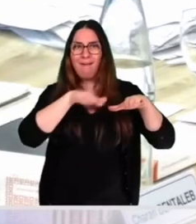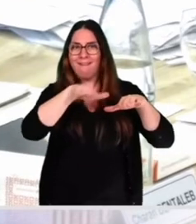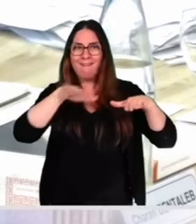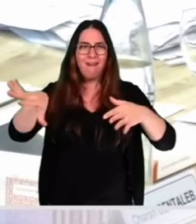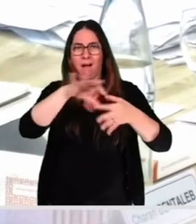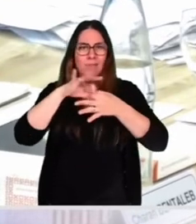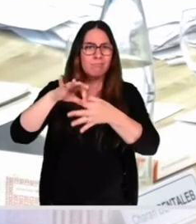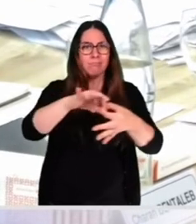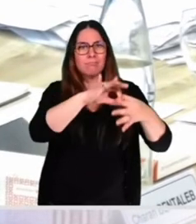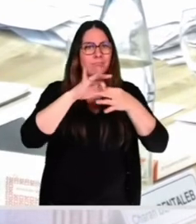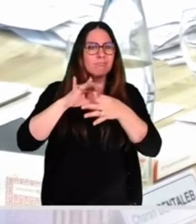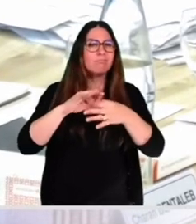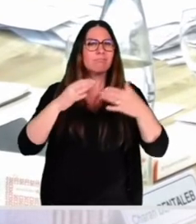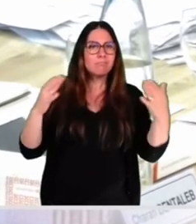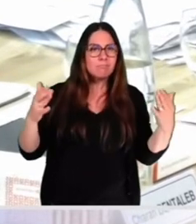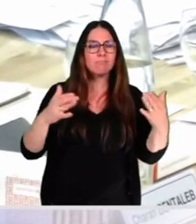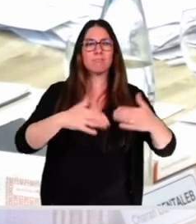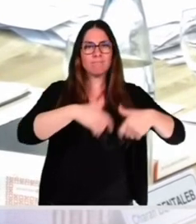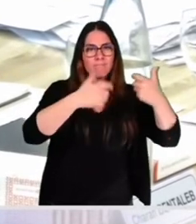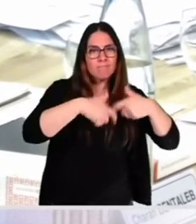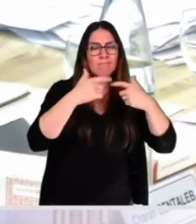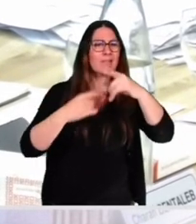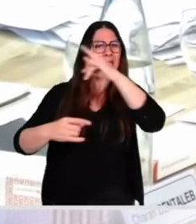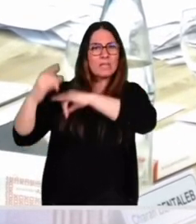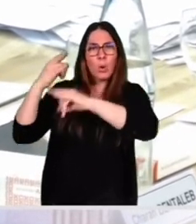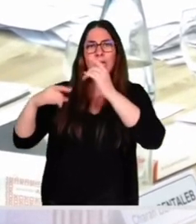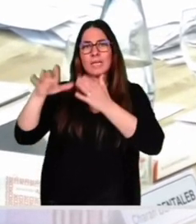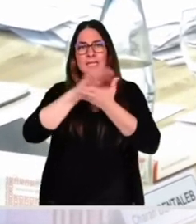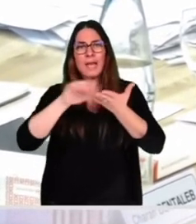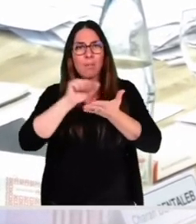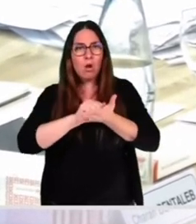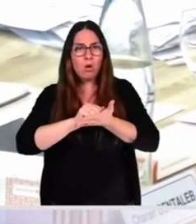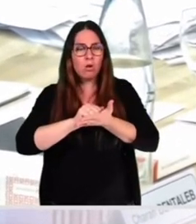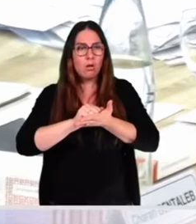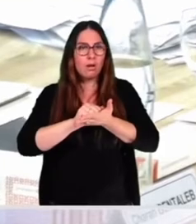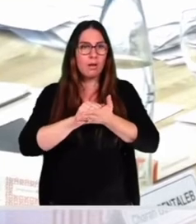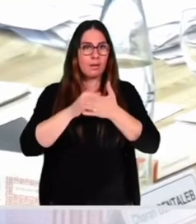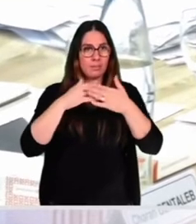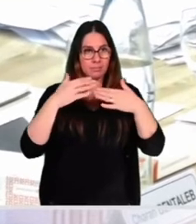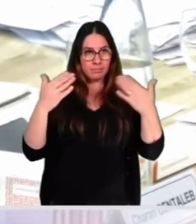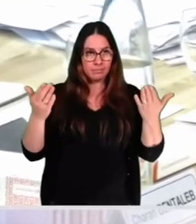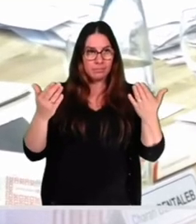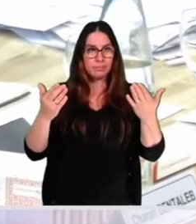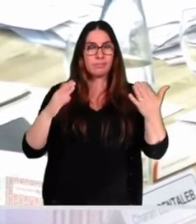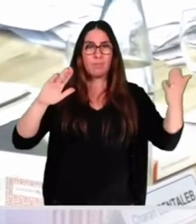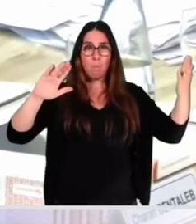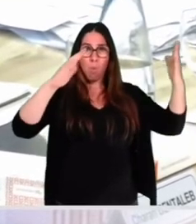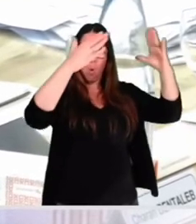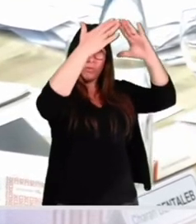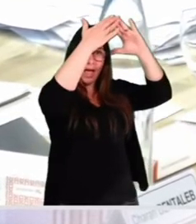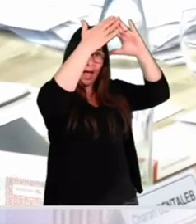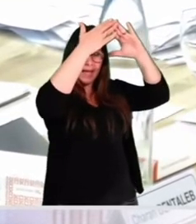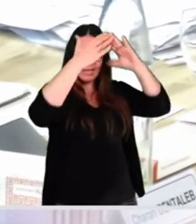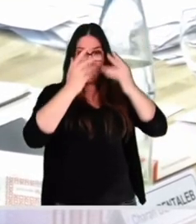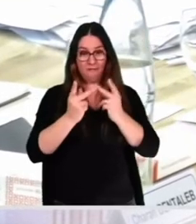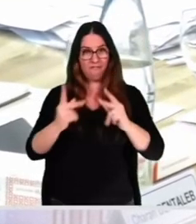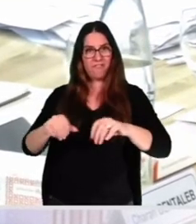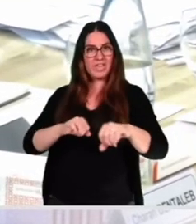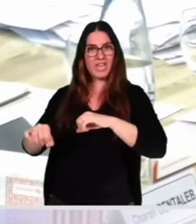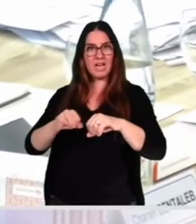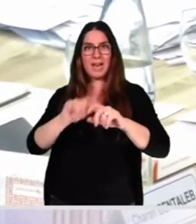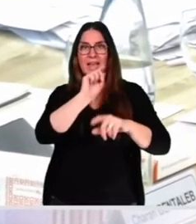transversalité grenobloise, à la fois physique, historique et symbolique, un lien entre la plaine urbaine, la montagne, entre ville active et